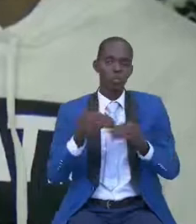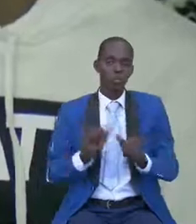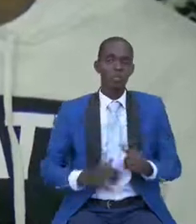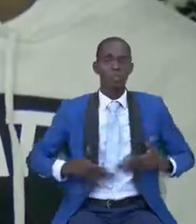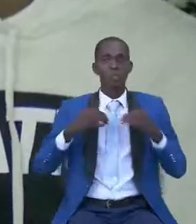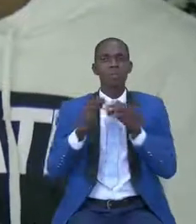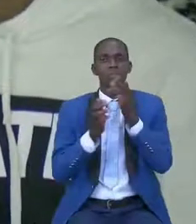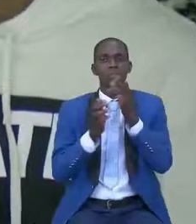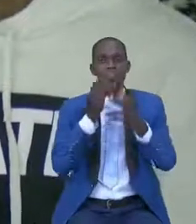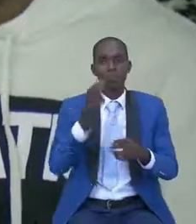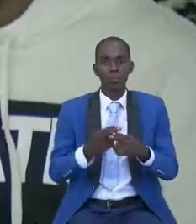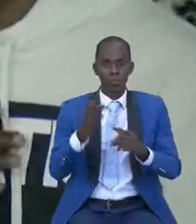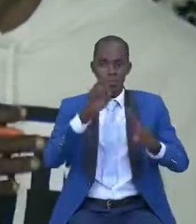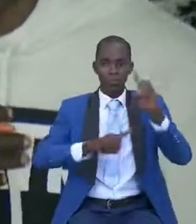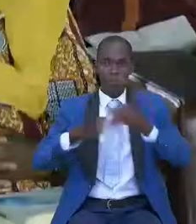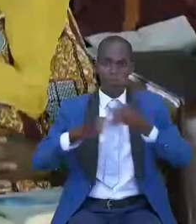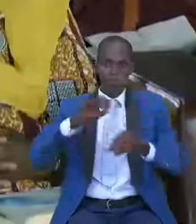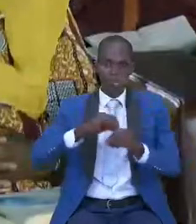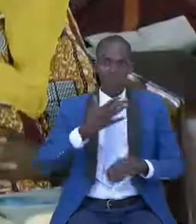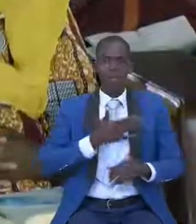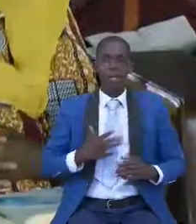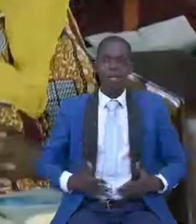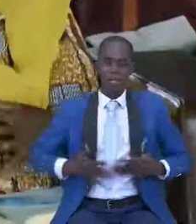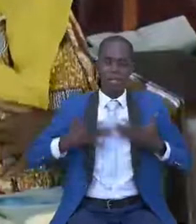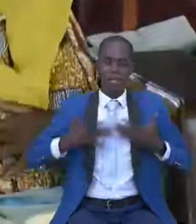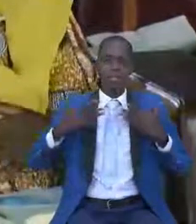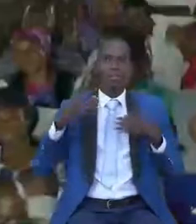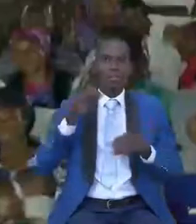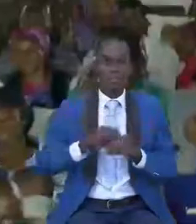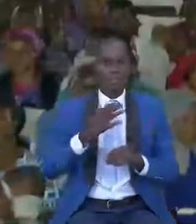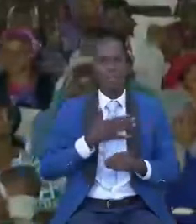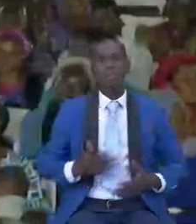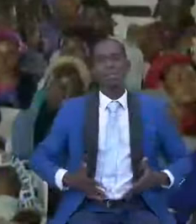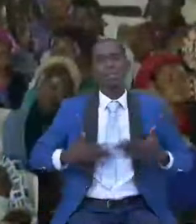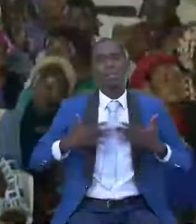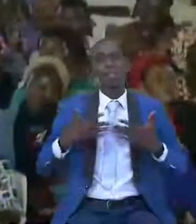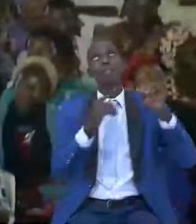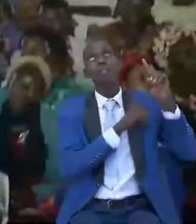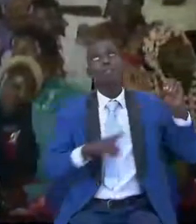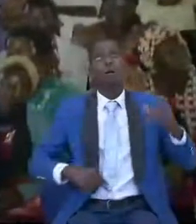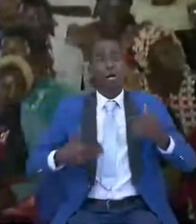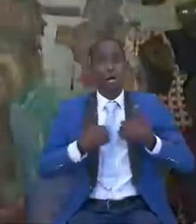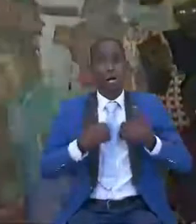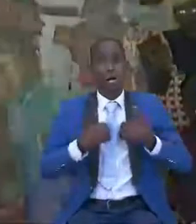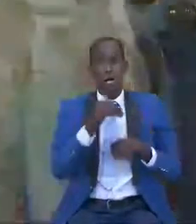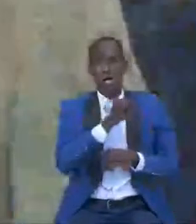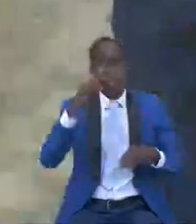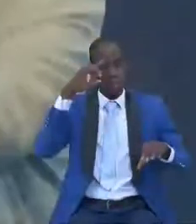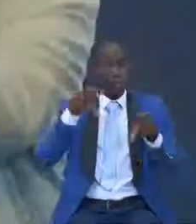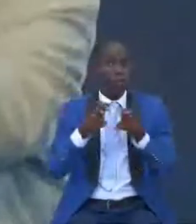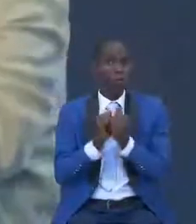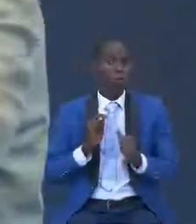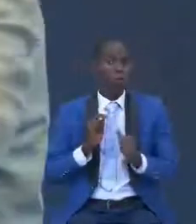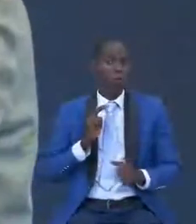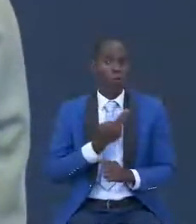de l'alliance fera quelque chose dans chaque vie. Dans ma vie. Dans ma vie. Et